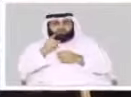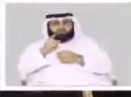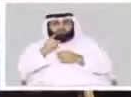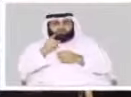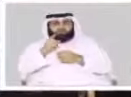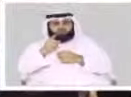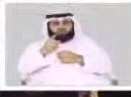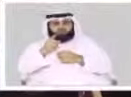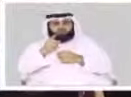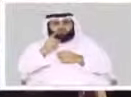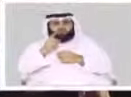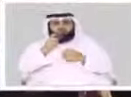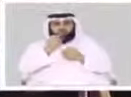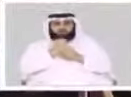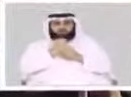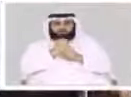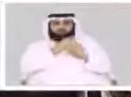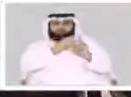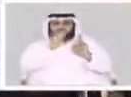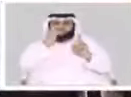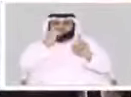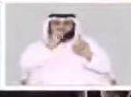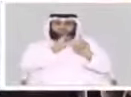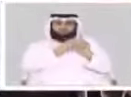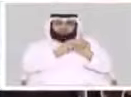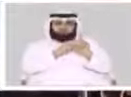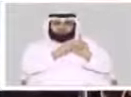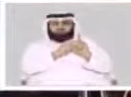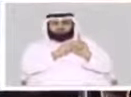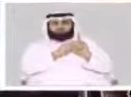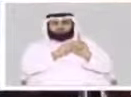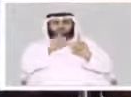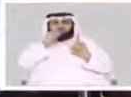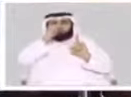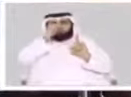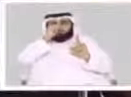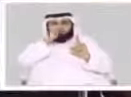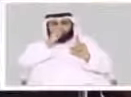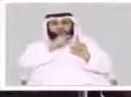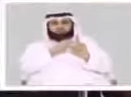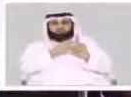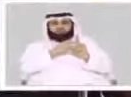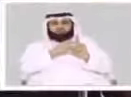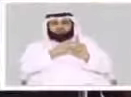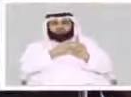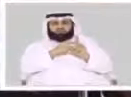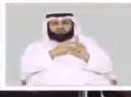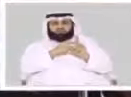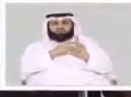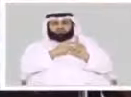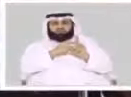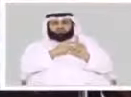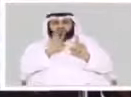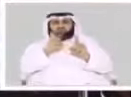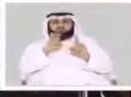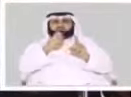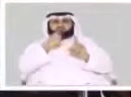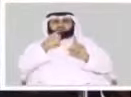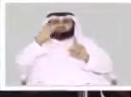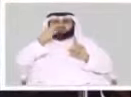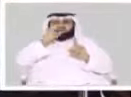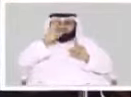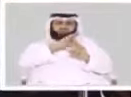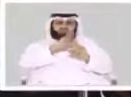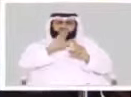هذا الأمر الذي فعلوه الله عز وجل حرم عليهم، جعلهم في التيه 40 عاما